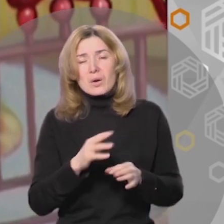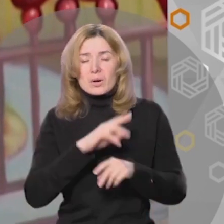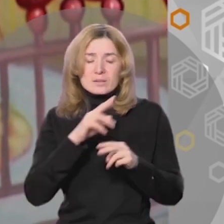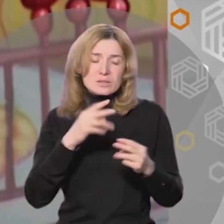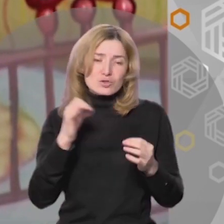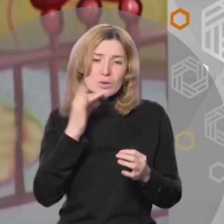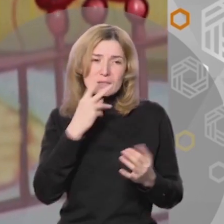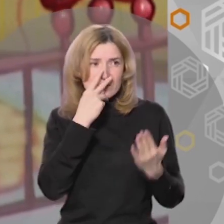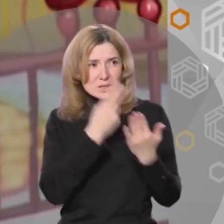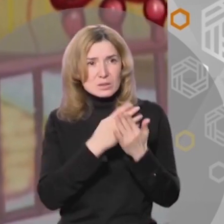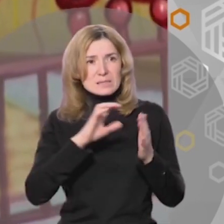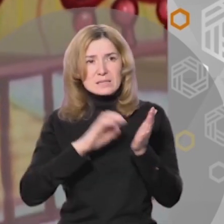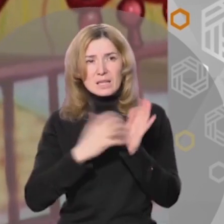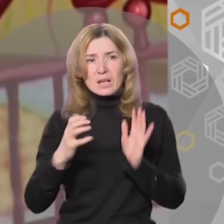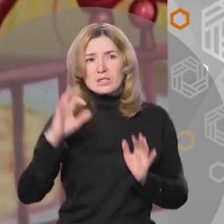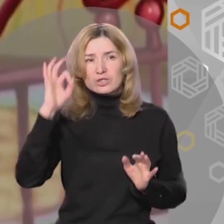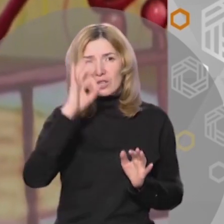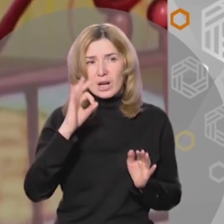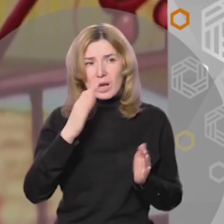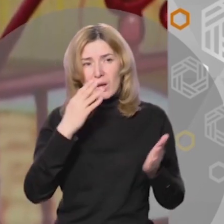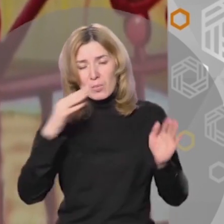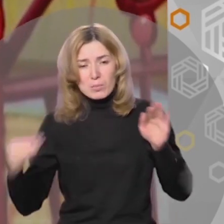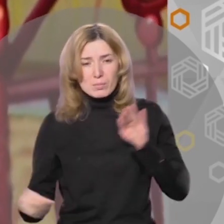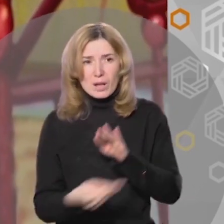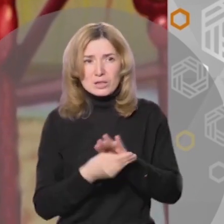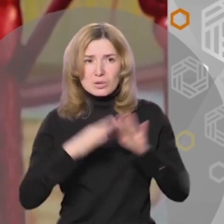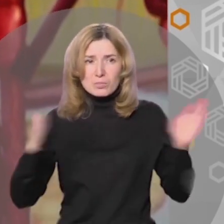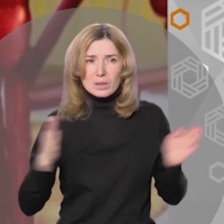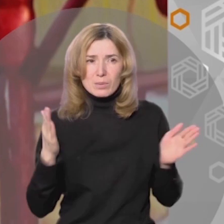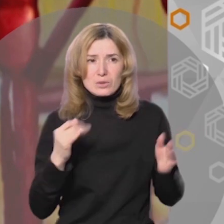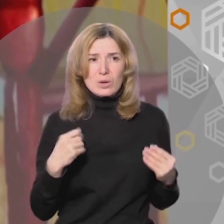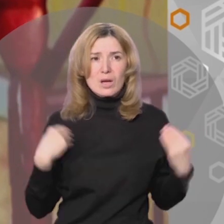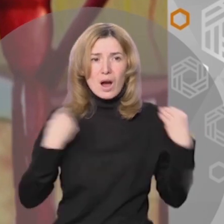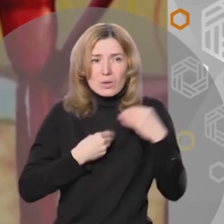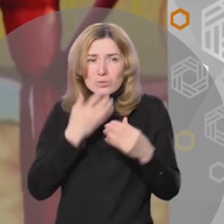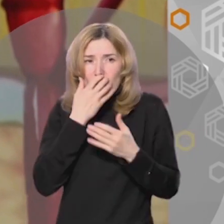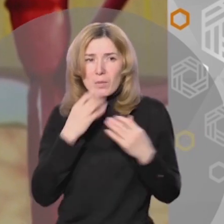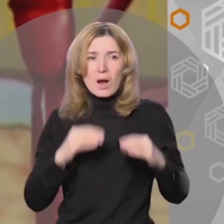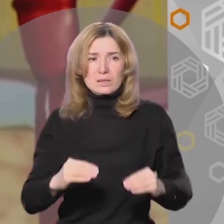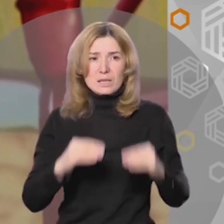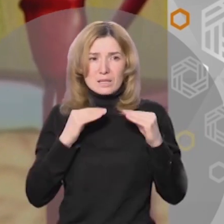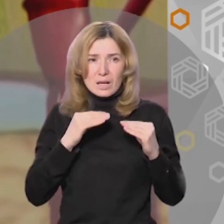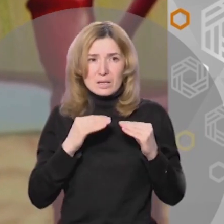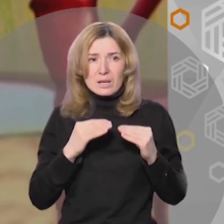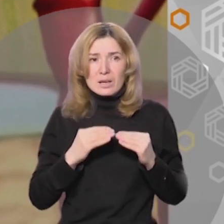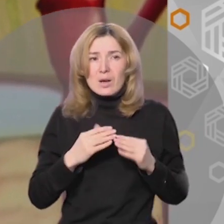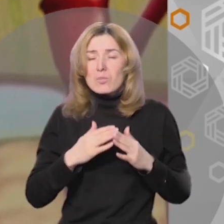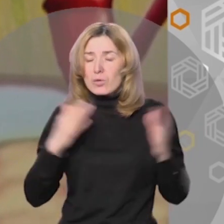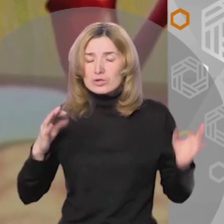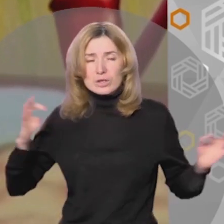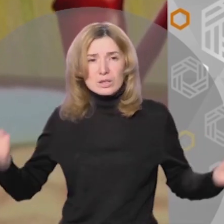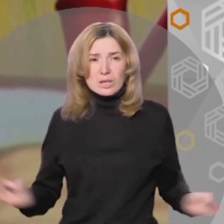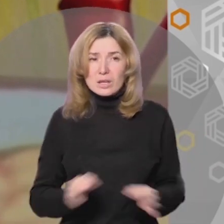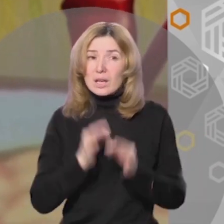раз взглянул на стеклянный шарик, положил его под подушку и укутался получше в одеяло. Больше